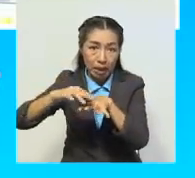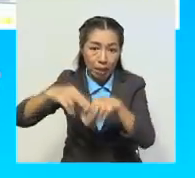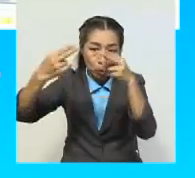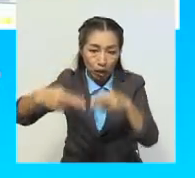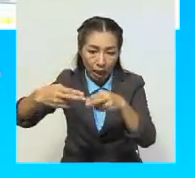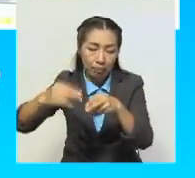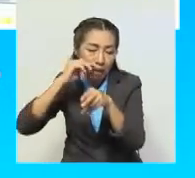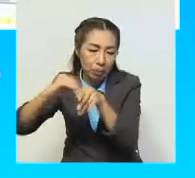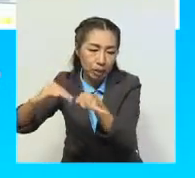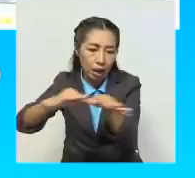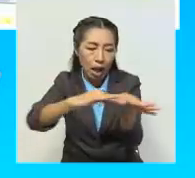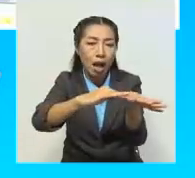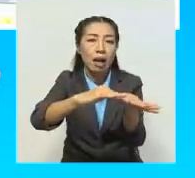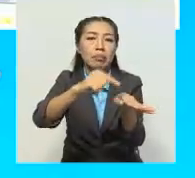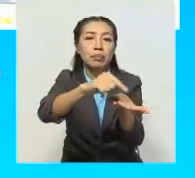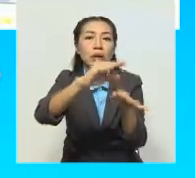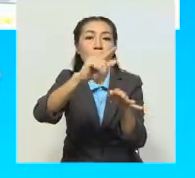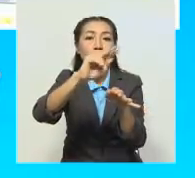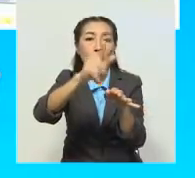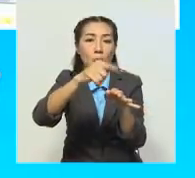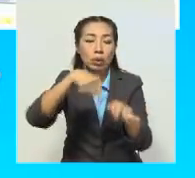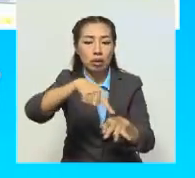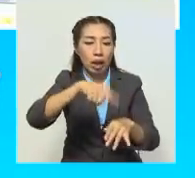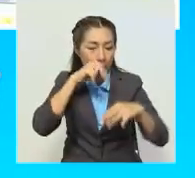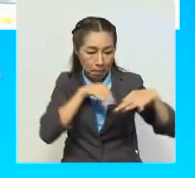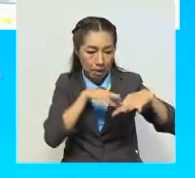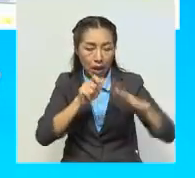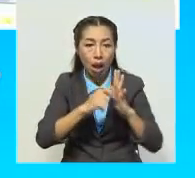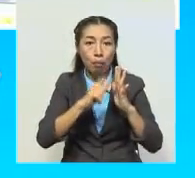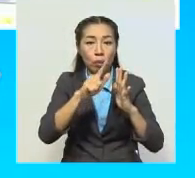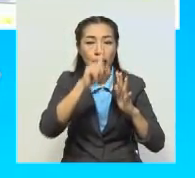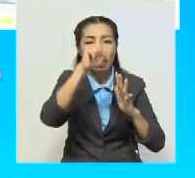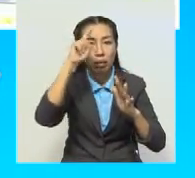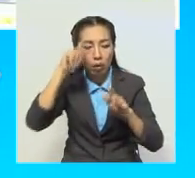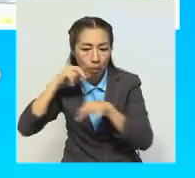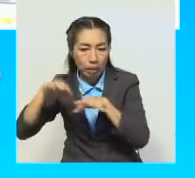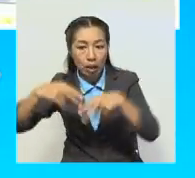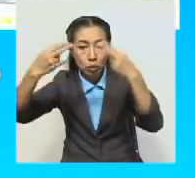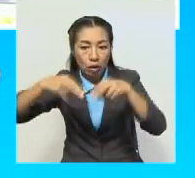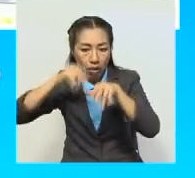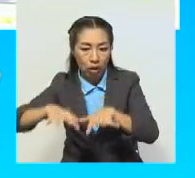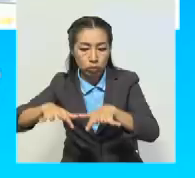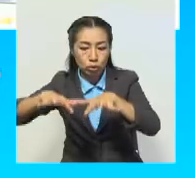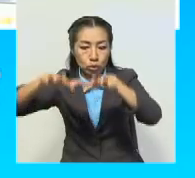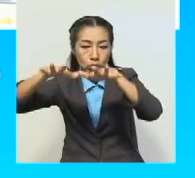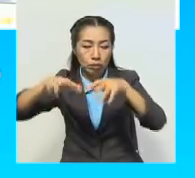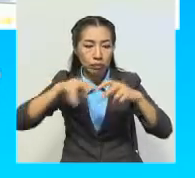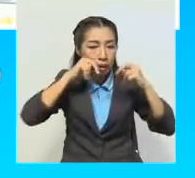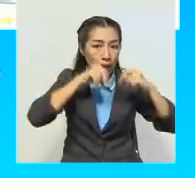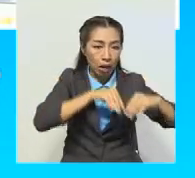ก็ปรากฏว่าลำน้ำอูนนี่ก็ลงน้ำสงขลาไม่ได้นะฮะ ทางสงครามก็เพิ่มระดับสูงขึ้นลำน้